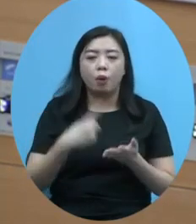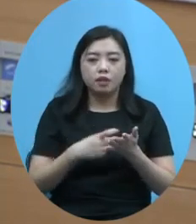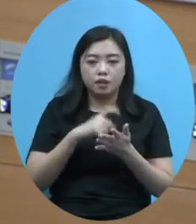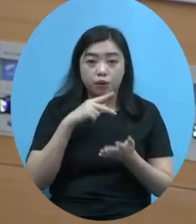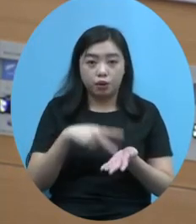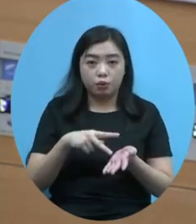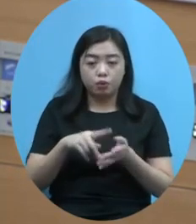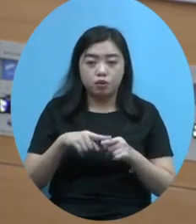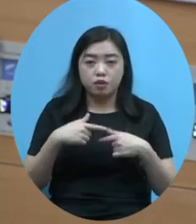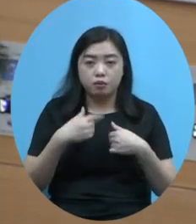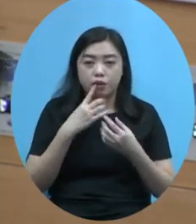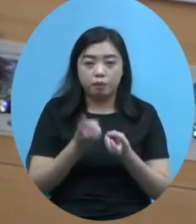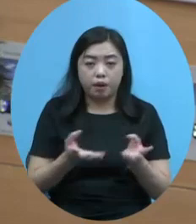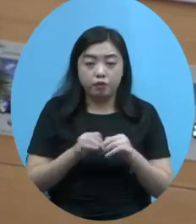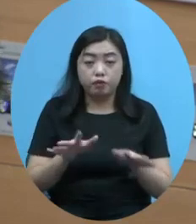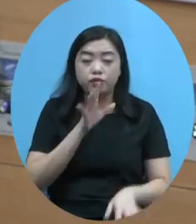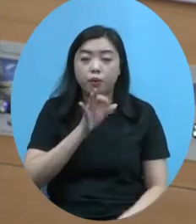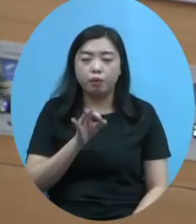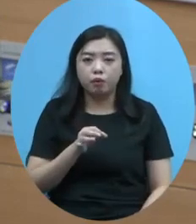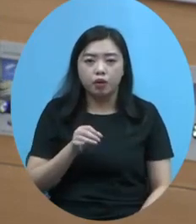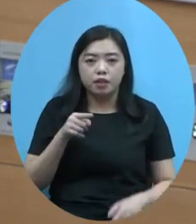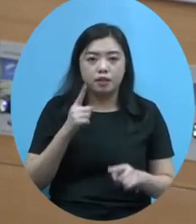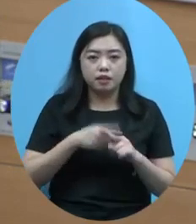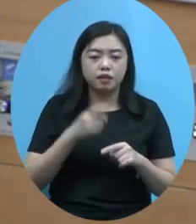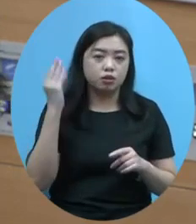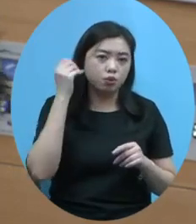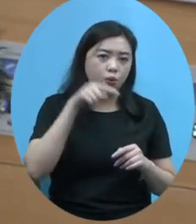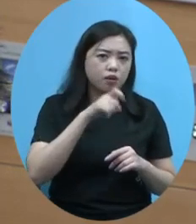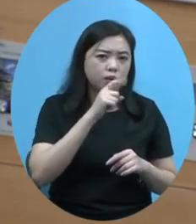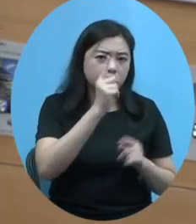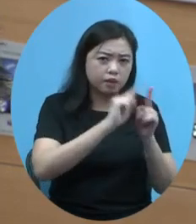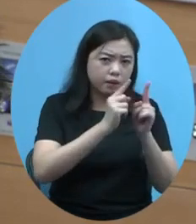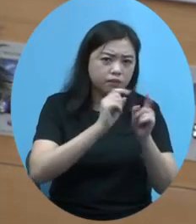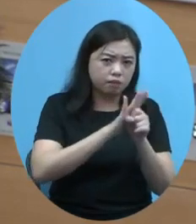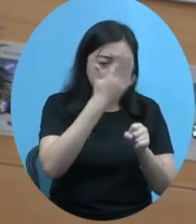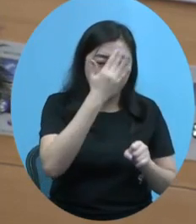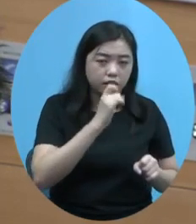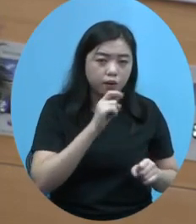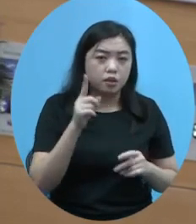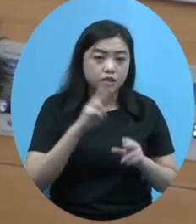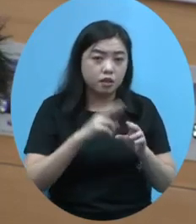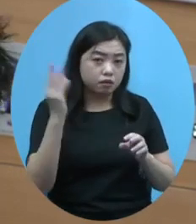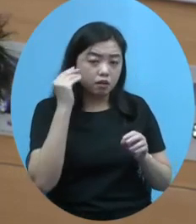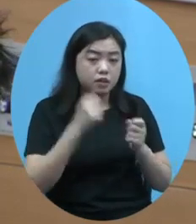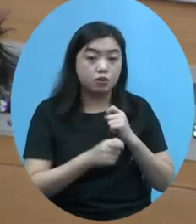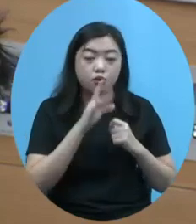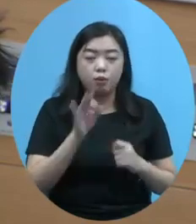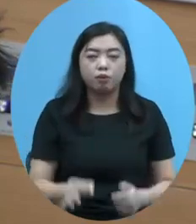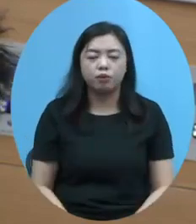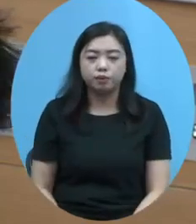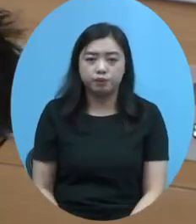跳舞中心出現咗爆發咧？即有消息就話嗰度有11個人確診啦，想問一下歐醫生有冇相關嘅資料？唔